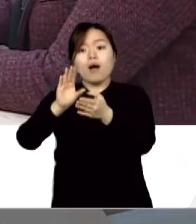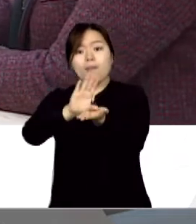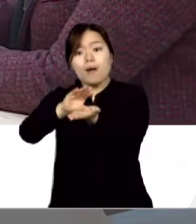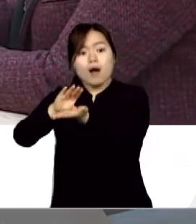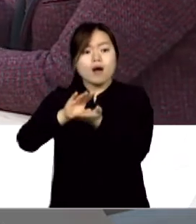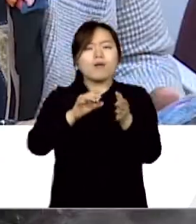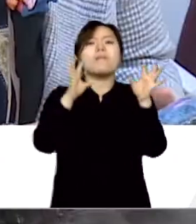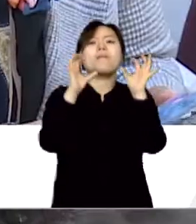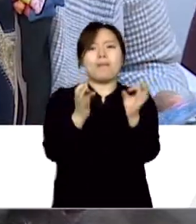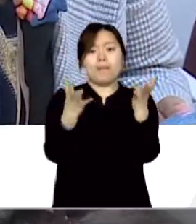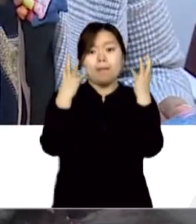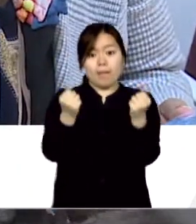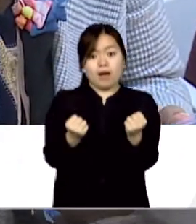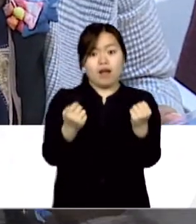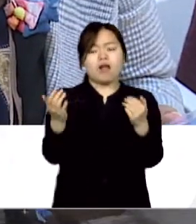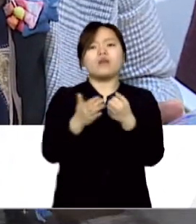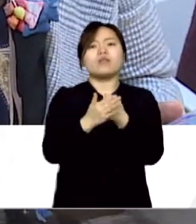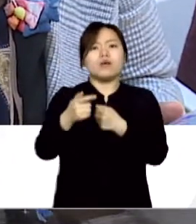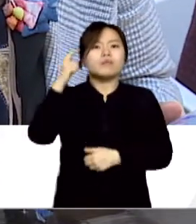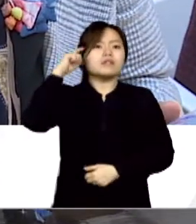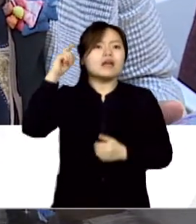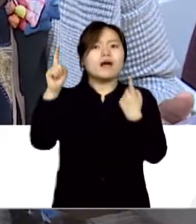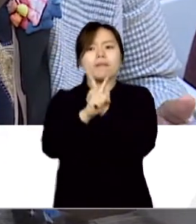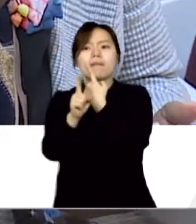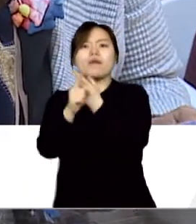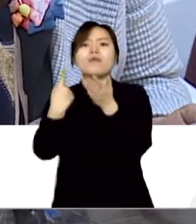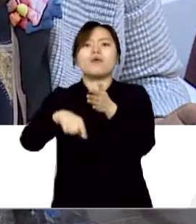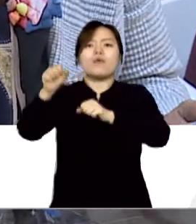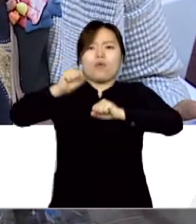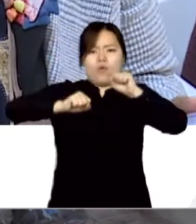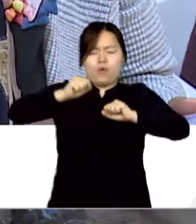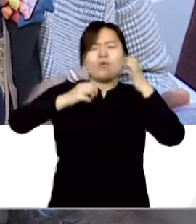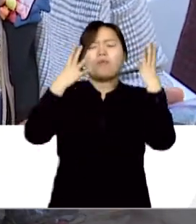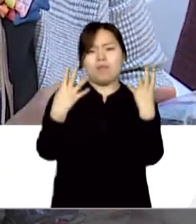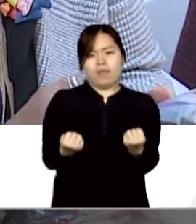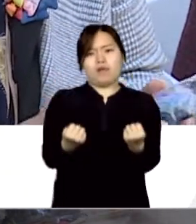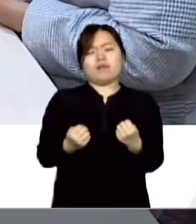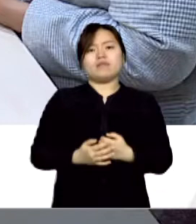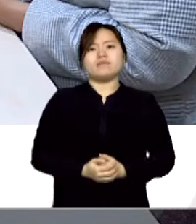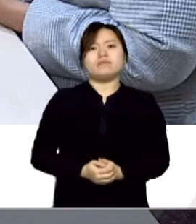출연과 강연으로 다문화 인식 개선을 위한 활발한 활동을 이어가고 있습니다.